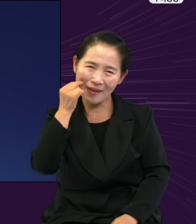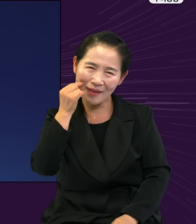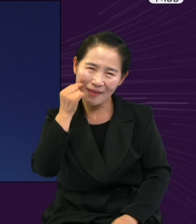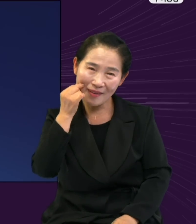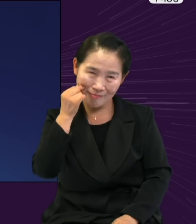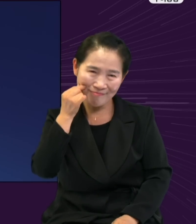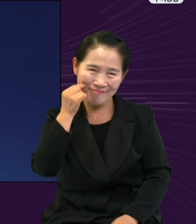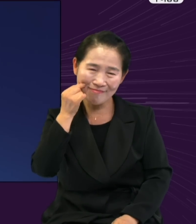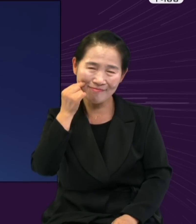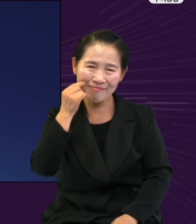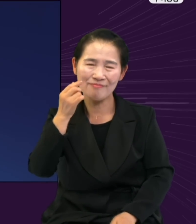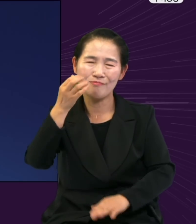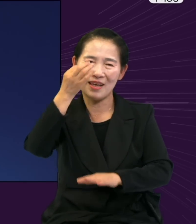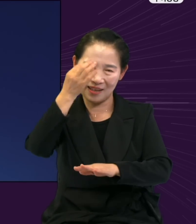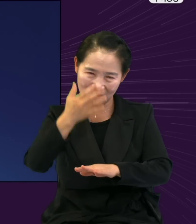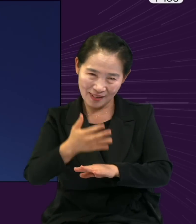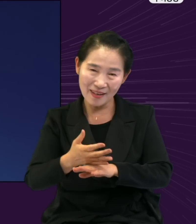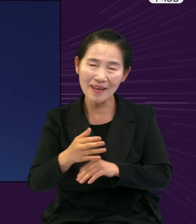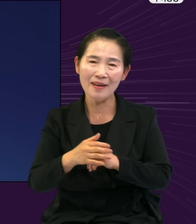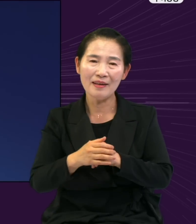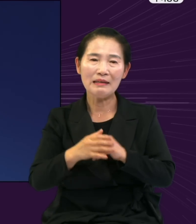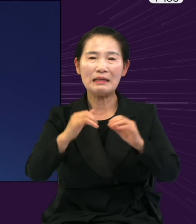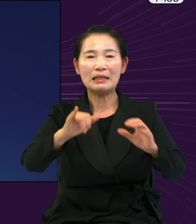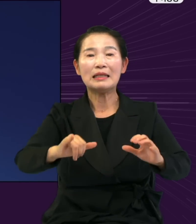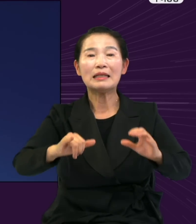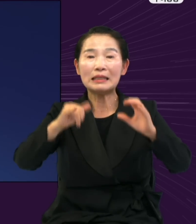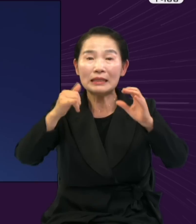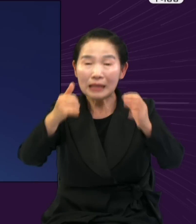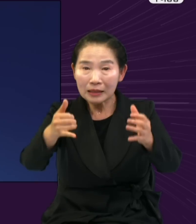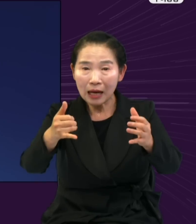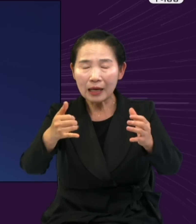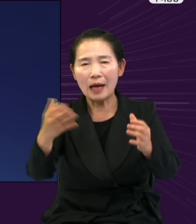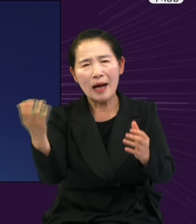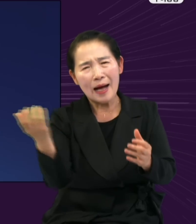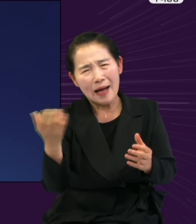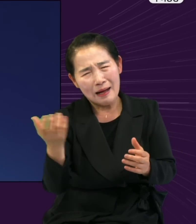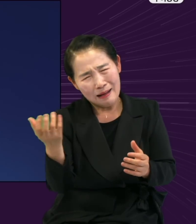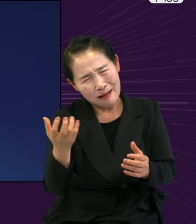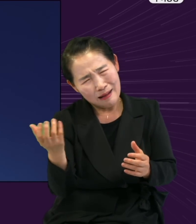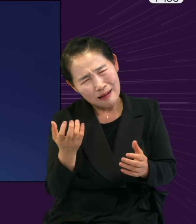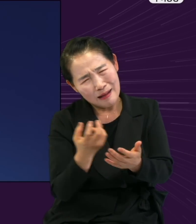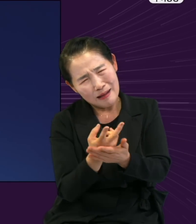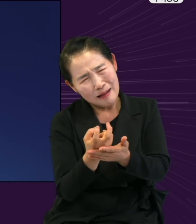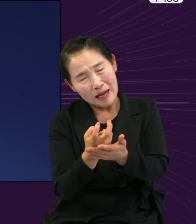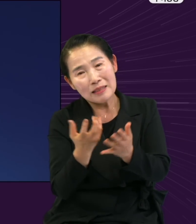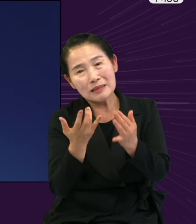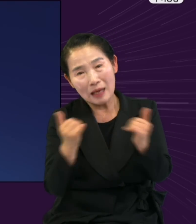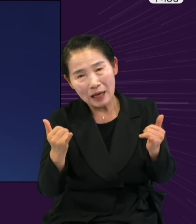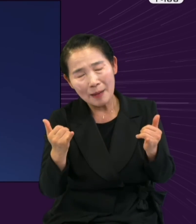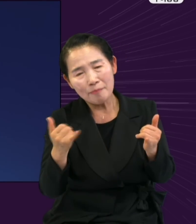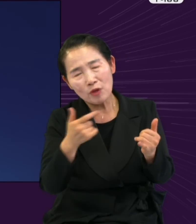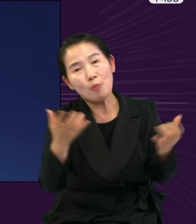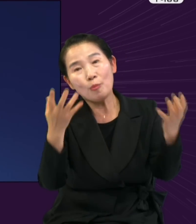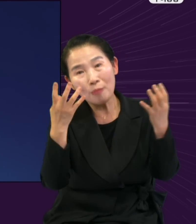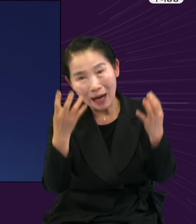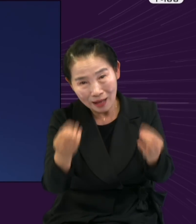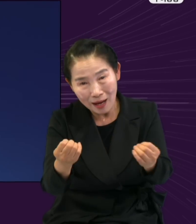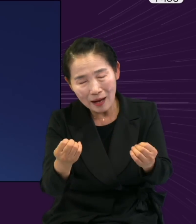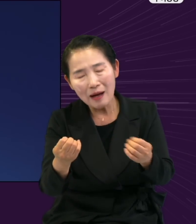세상에 아픈 사람들이 너무 많아서 내가 아프다. 세상에 아픈 사람들이 너무 많아서 아버지가